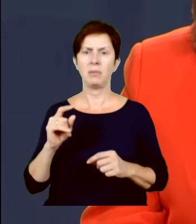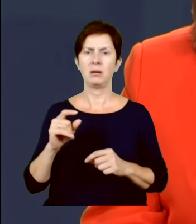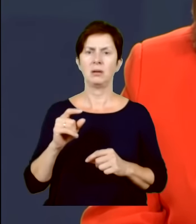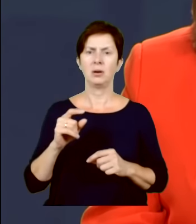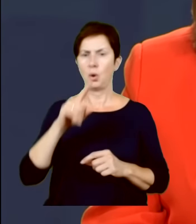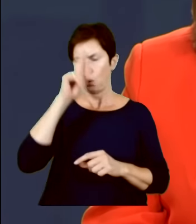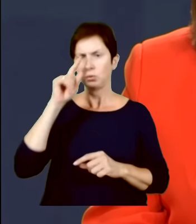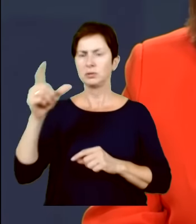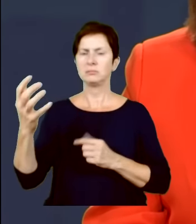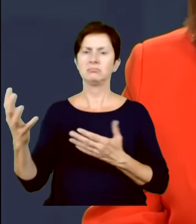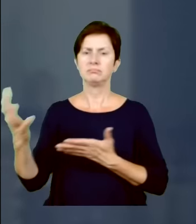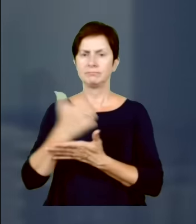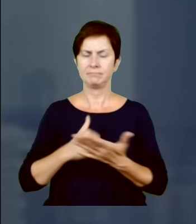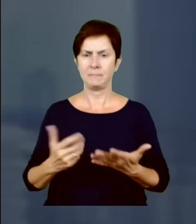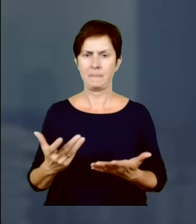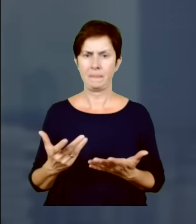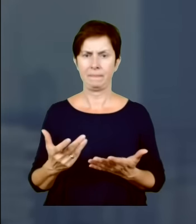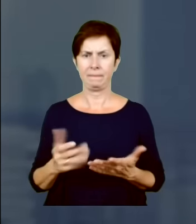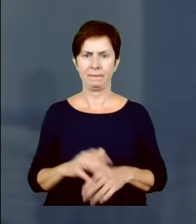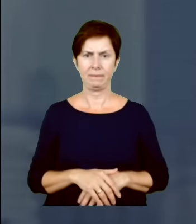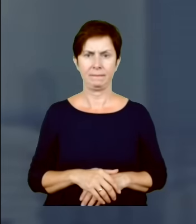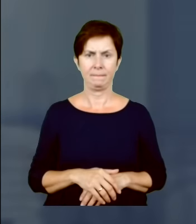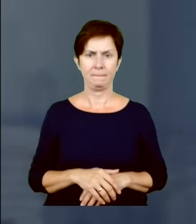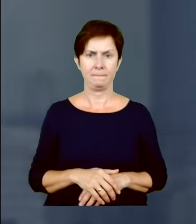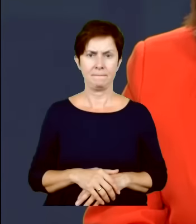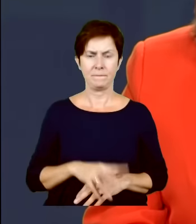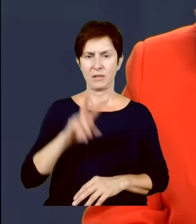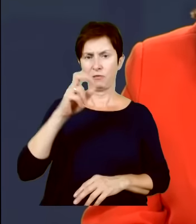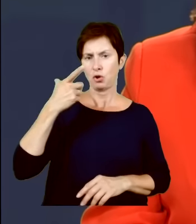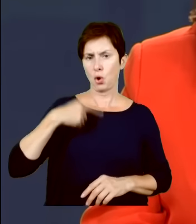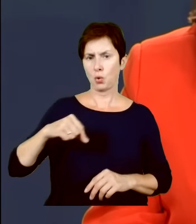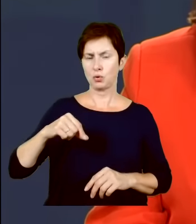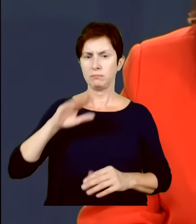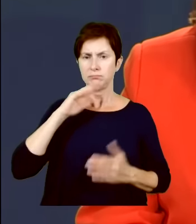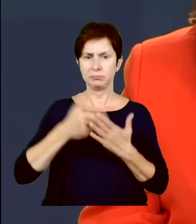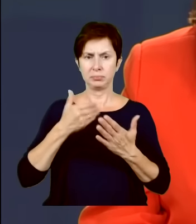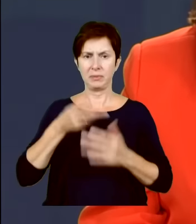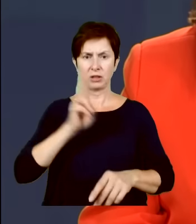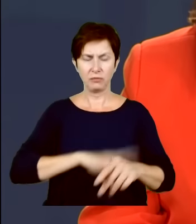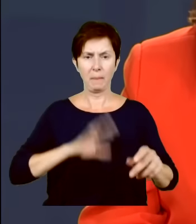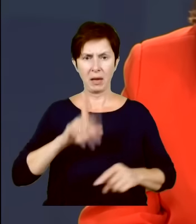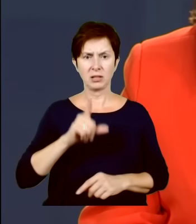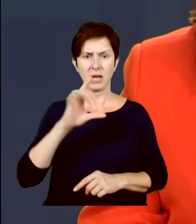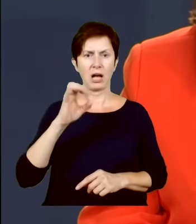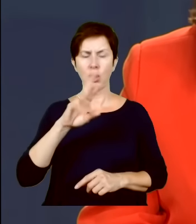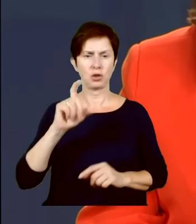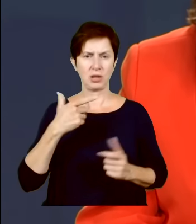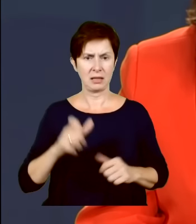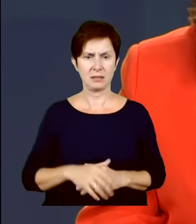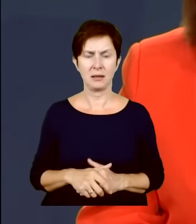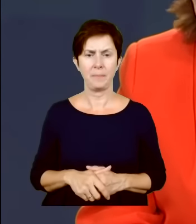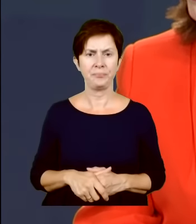powołać osób zeznaje ale nawet na liście świadków No to jak to jest określone pod że to było inspirowane